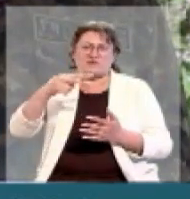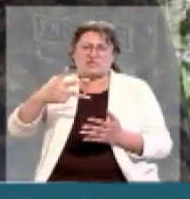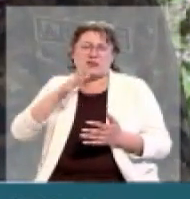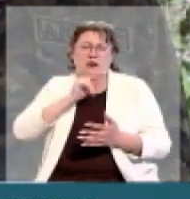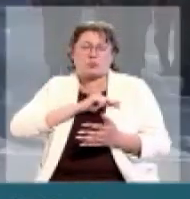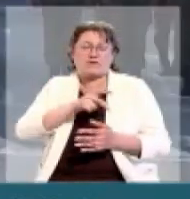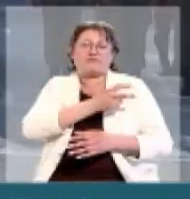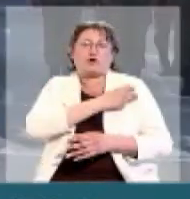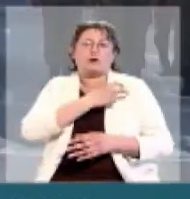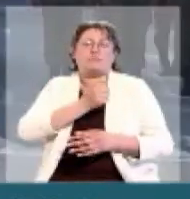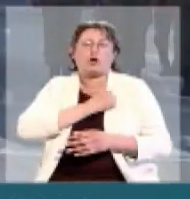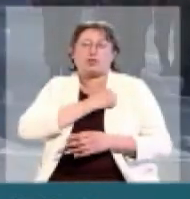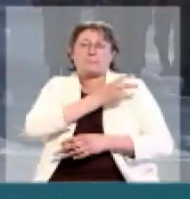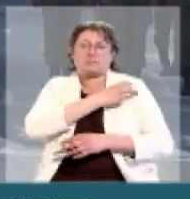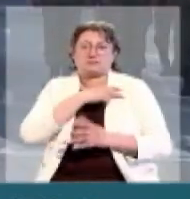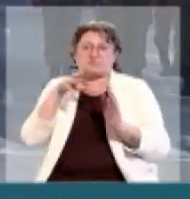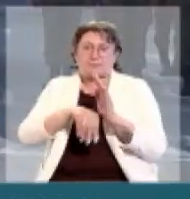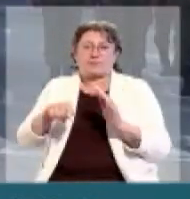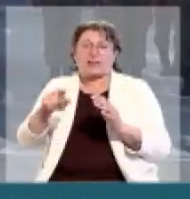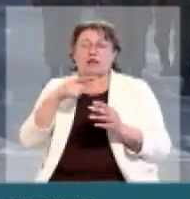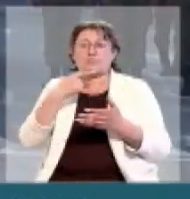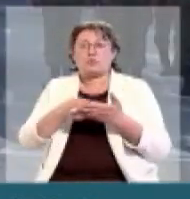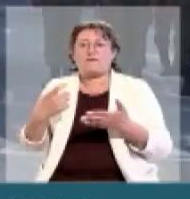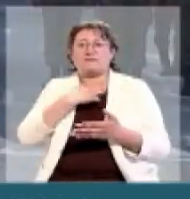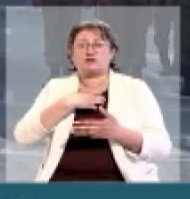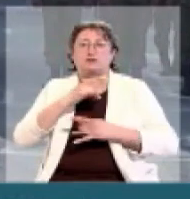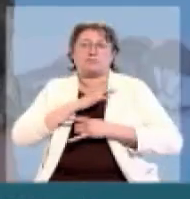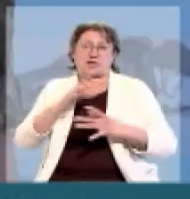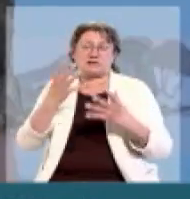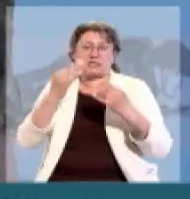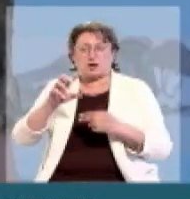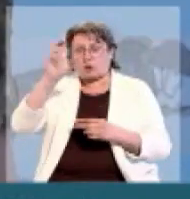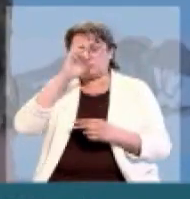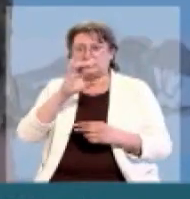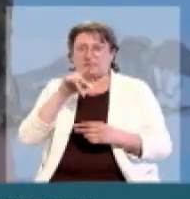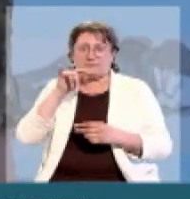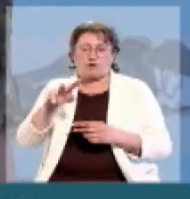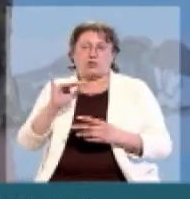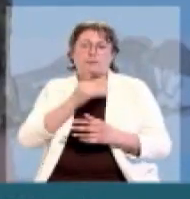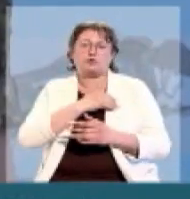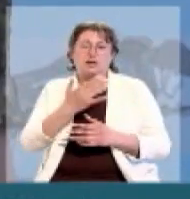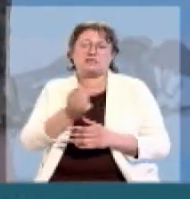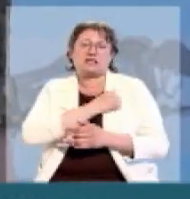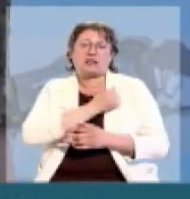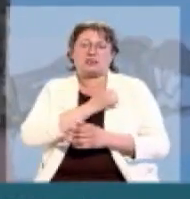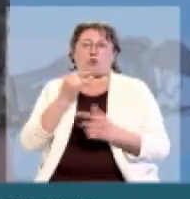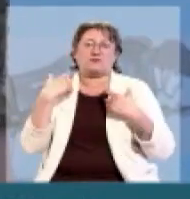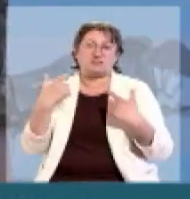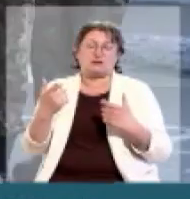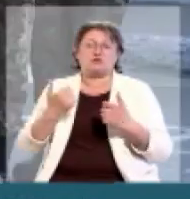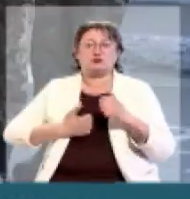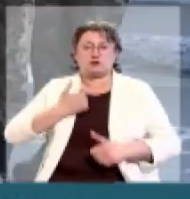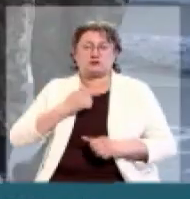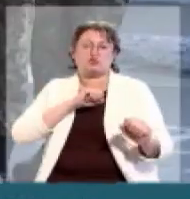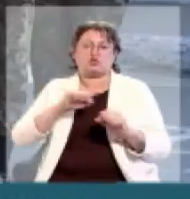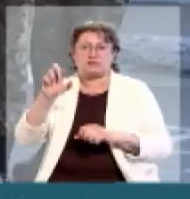проработала в военно-медицинском подразделении. Наталья подчеркнула важность праздника Дня государственных символов и пожелала солдатам и офицерам с